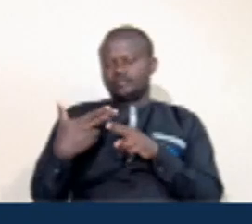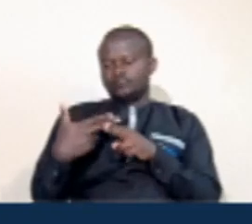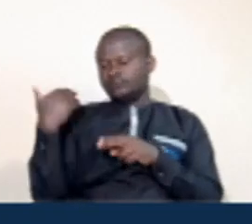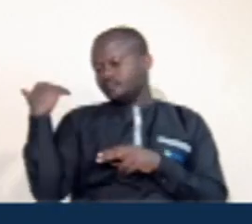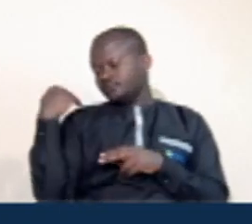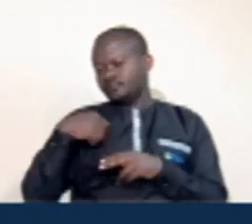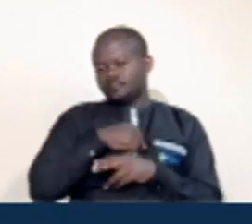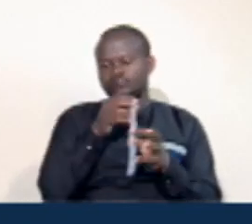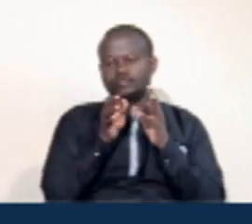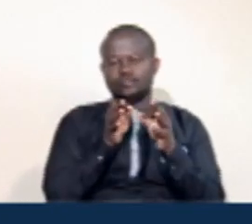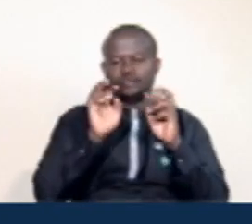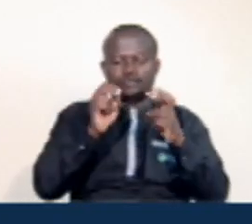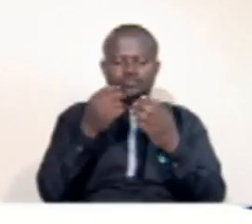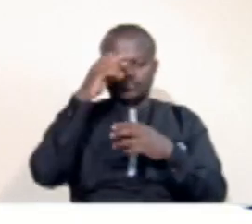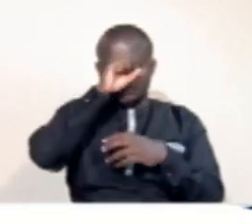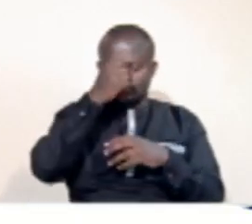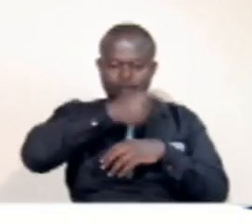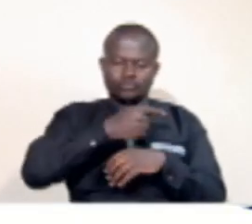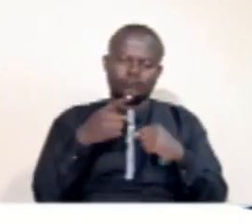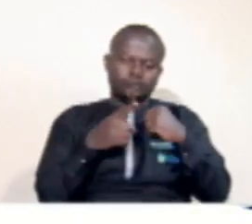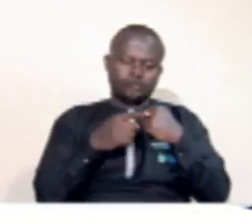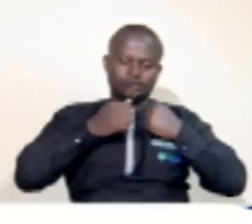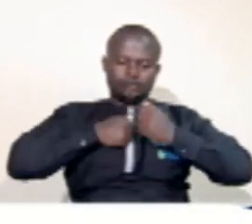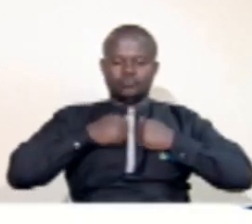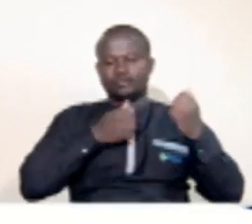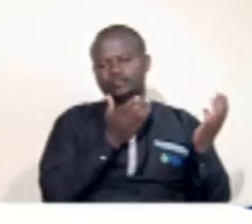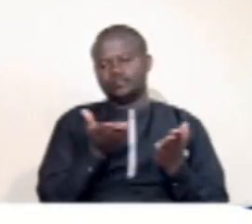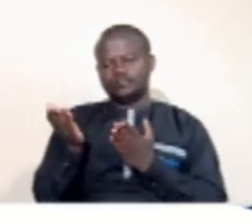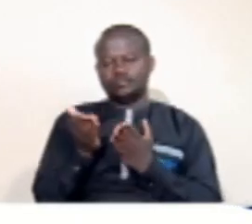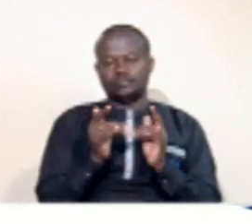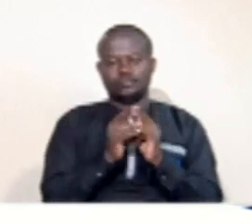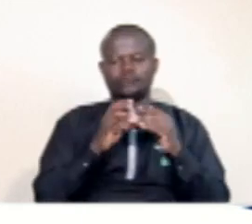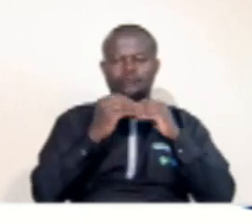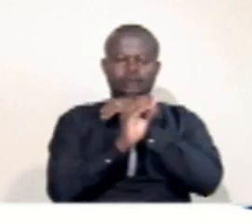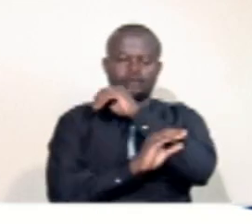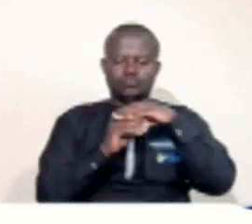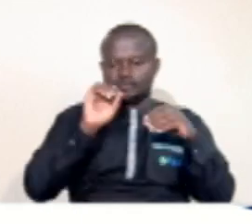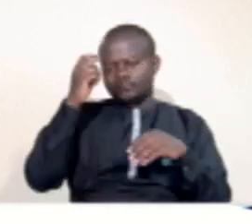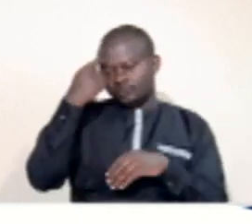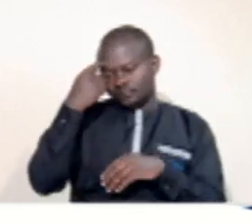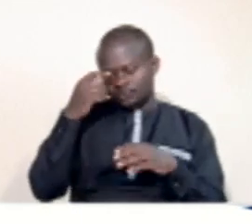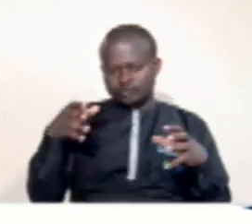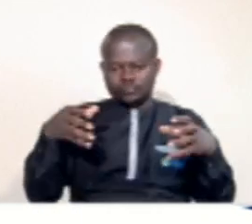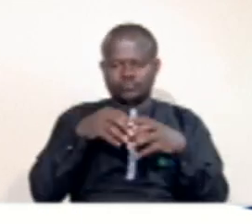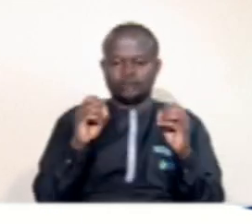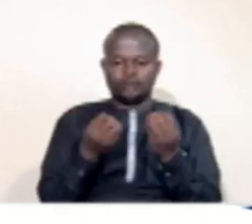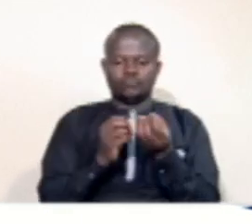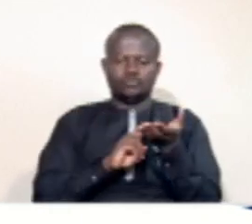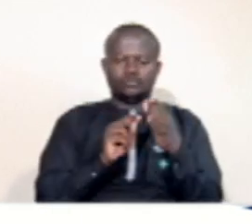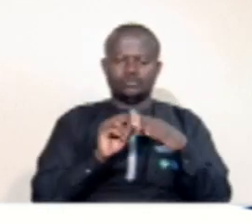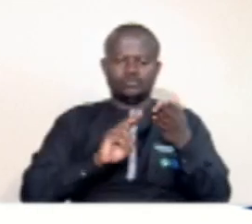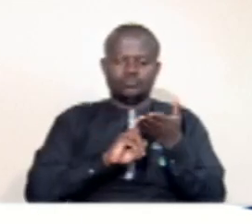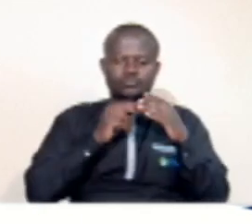twari tubikomojeho ko mu gihe buri minsi itandatu ngo Rwanda rwakire inama y'abakuru b'ibihugu na za guverinoma bihuriye mu muryango w'ibihugu bikoresha